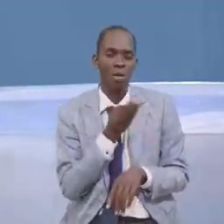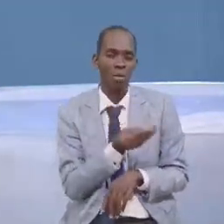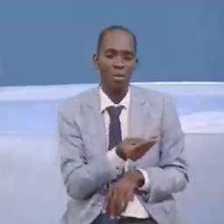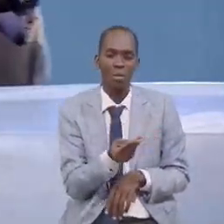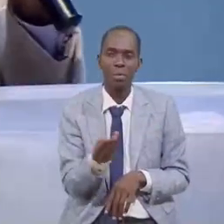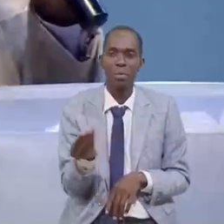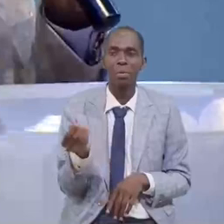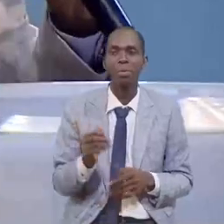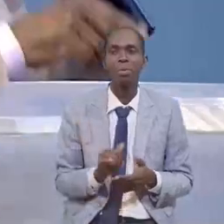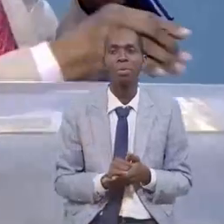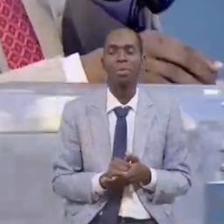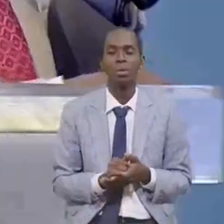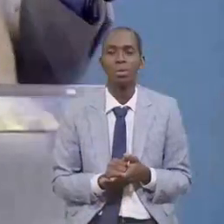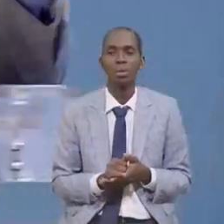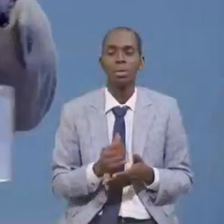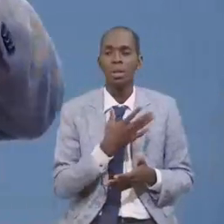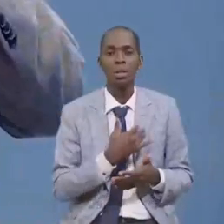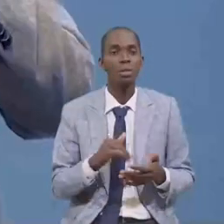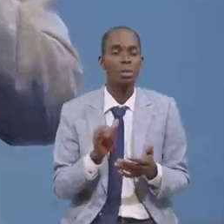les ouvriers sont peu nombreux.